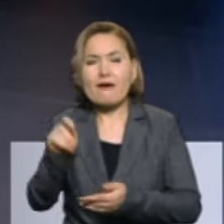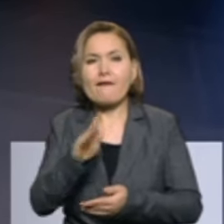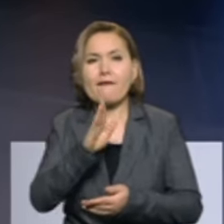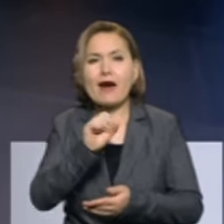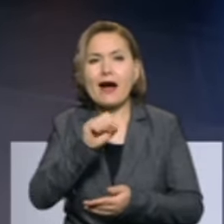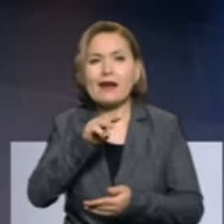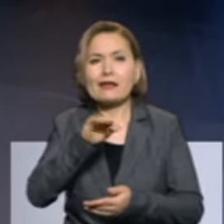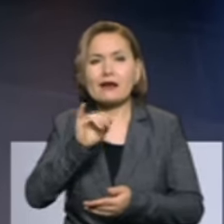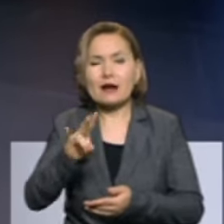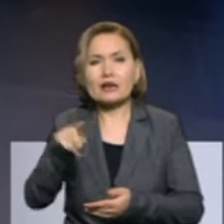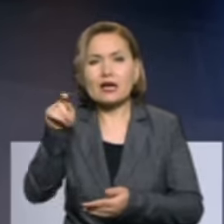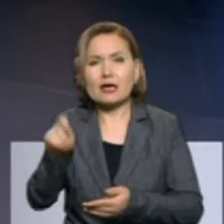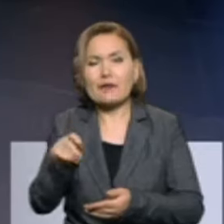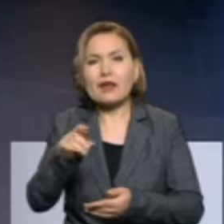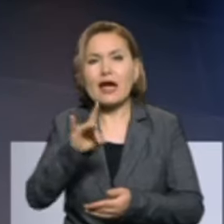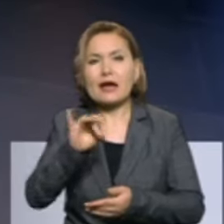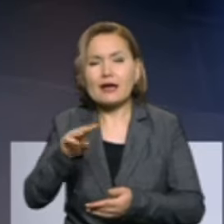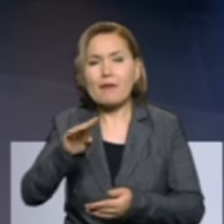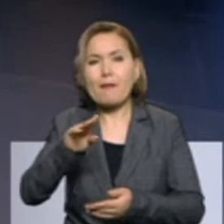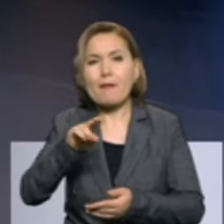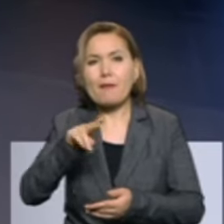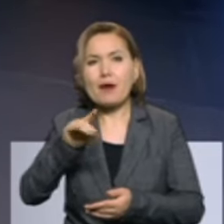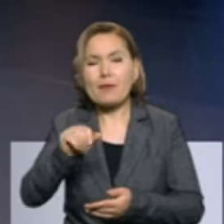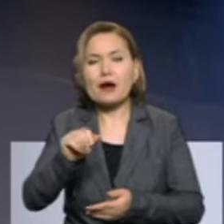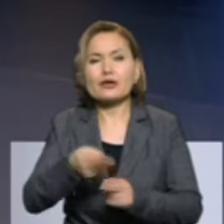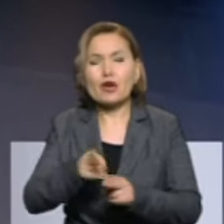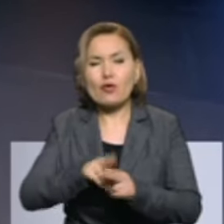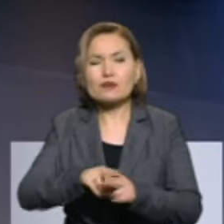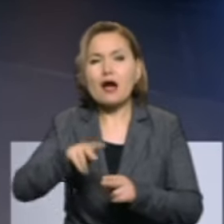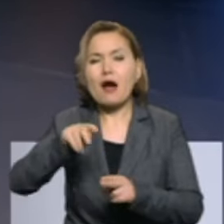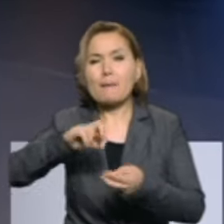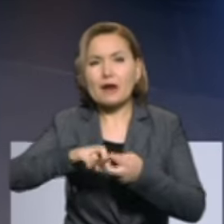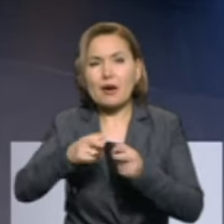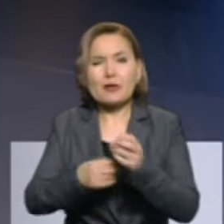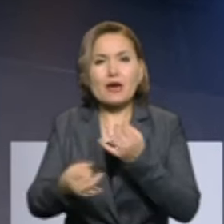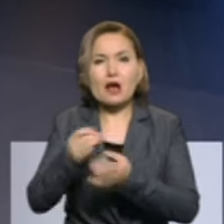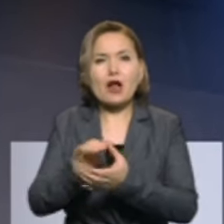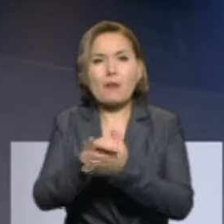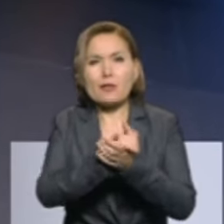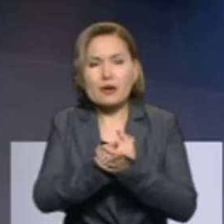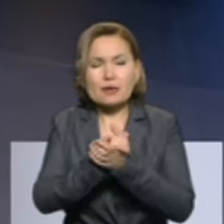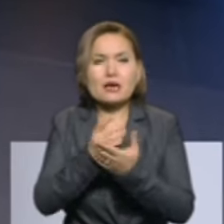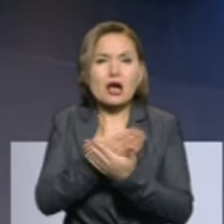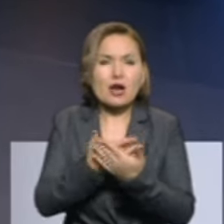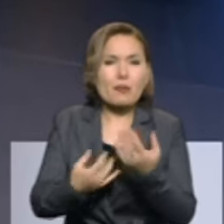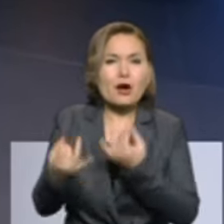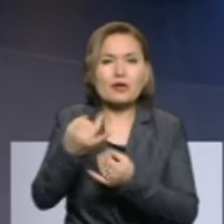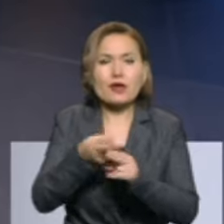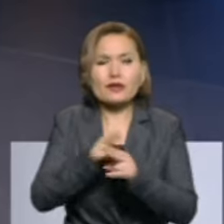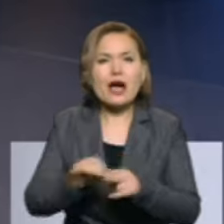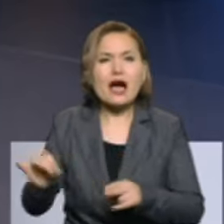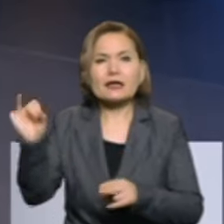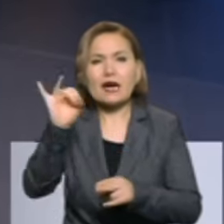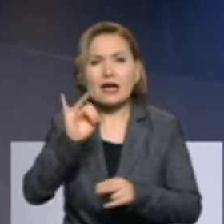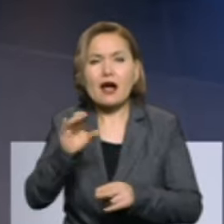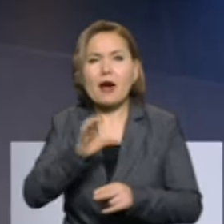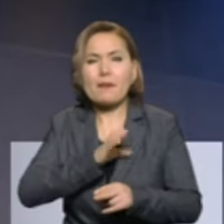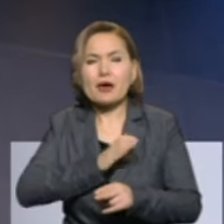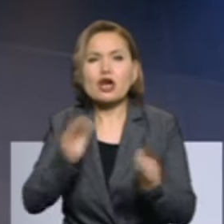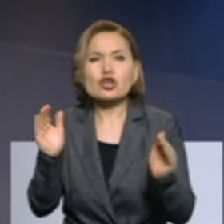да барды. Рим папасымен ұшыққан геосаяси ахуалдан бастап бейбітшілікке дейін сөз етті. Әрі тарих қабай шағын